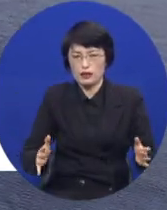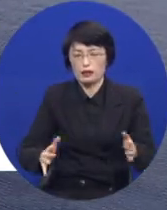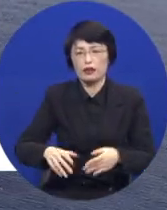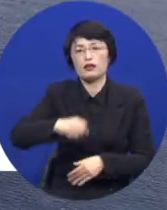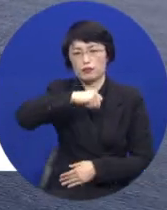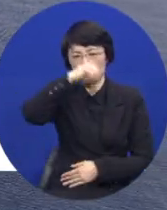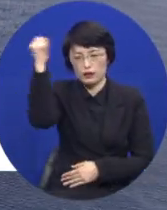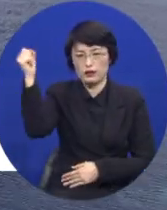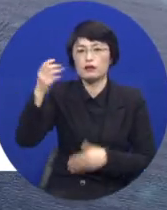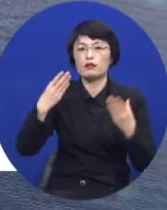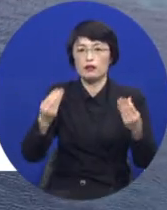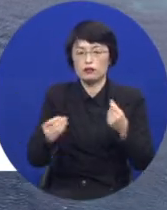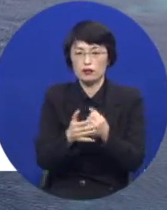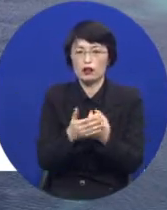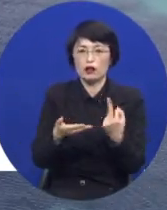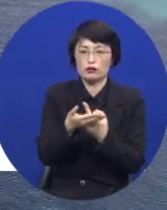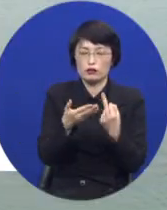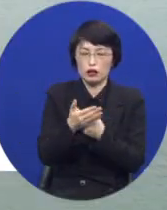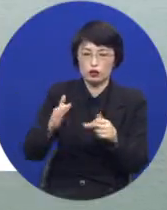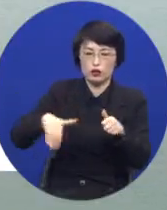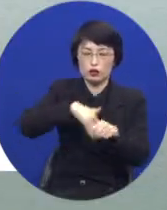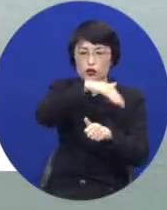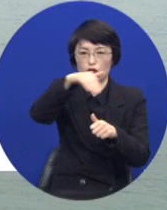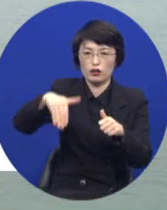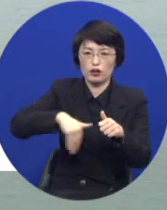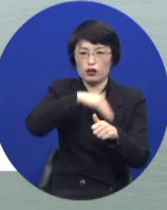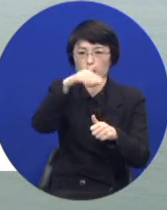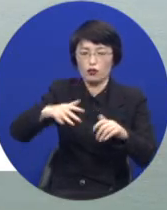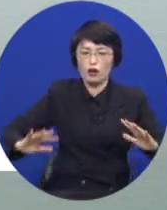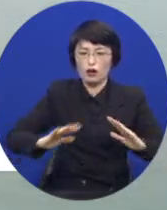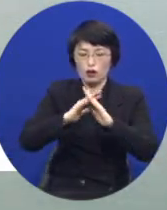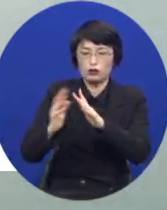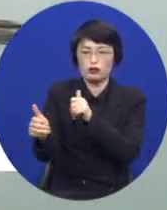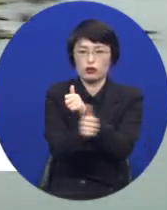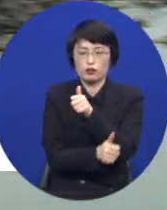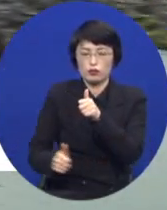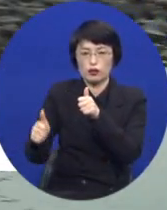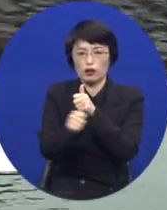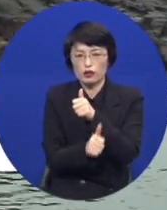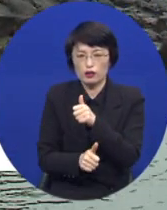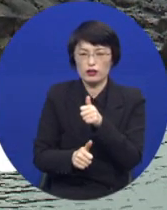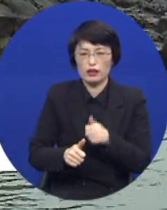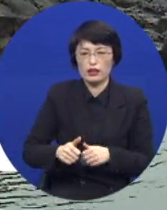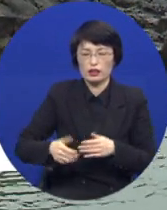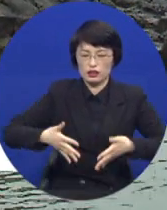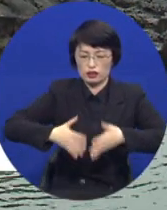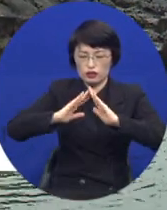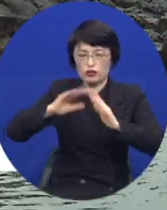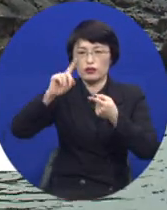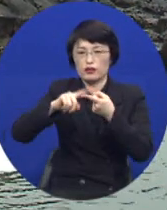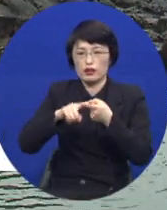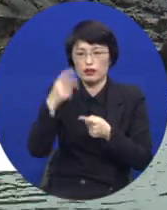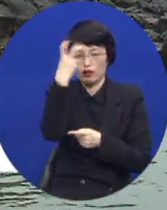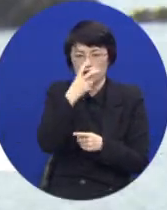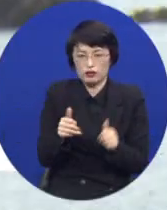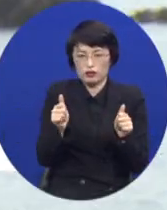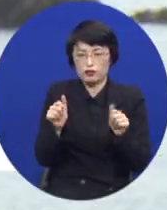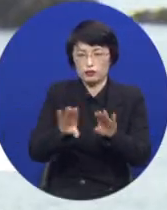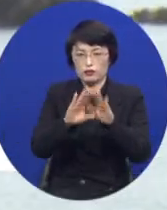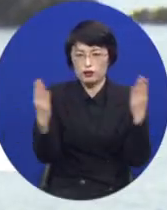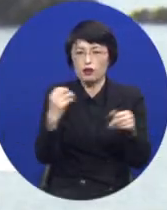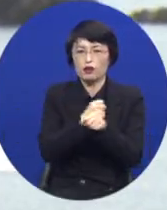제주도 경관 건축 공동 위원회 는 최근 우도 회중 전망대의 신축 심의를 저로 사업자가 시설물 규모를 일부